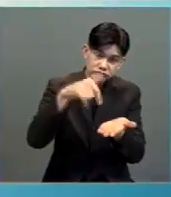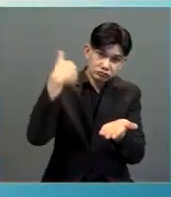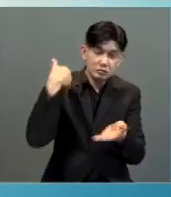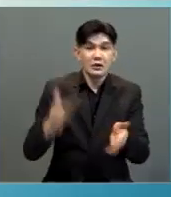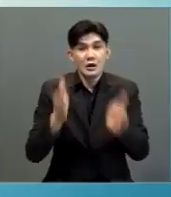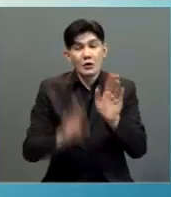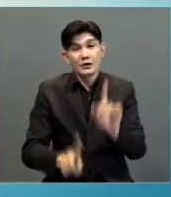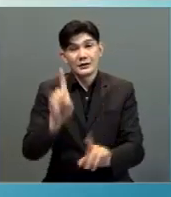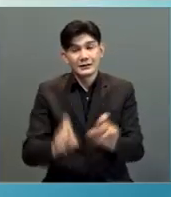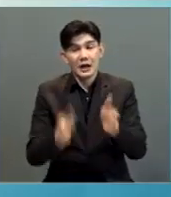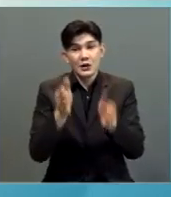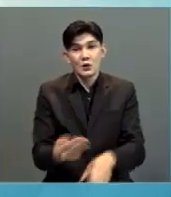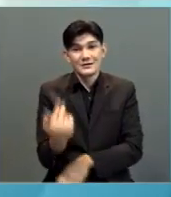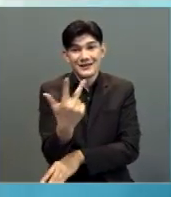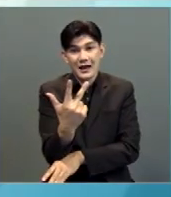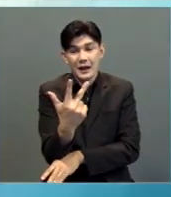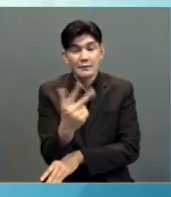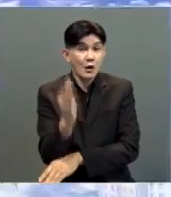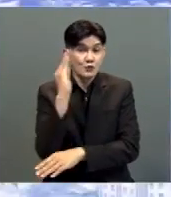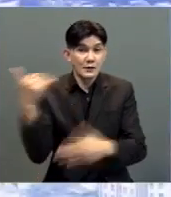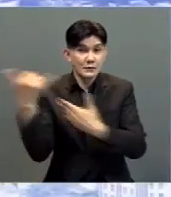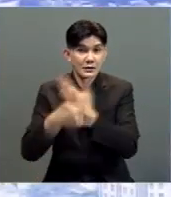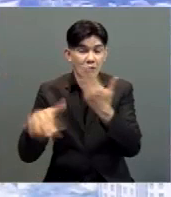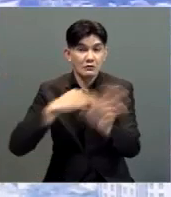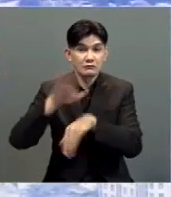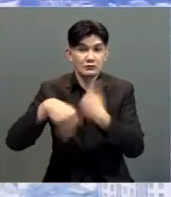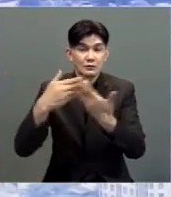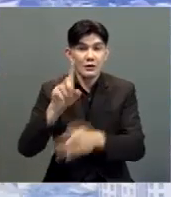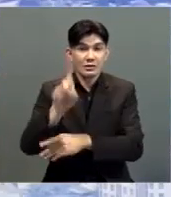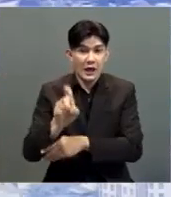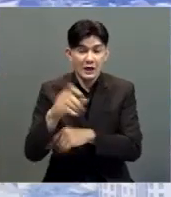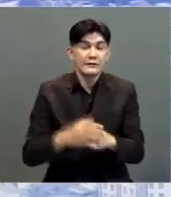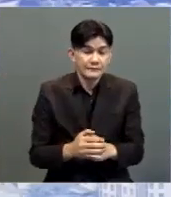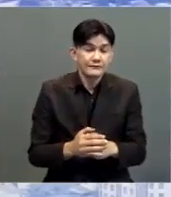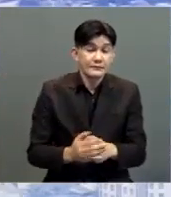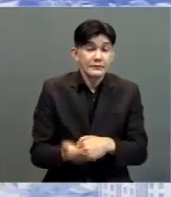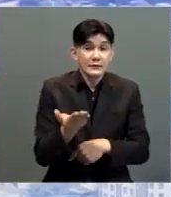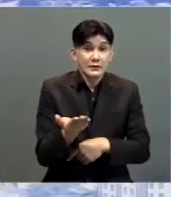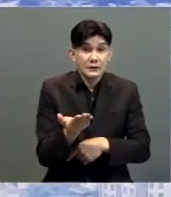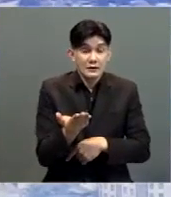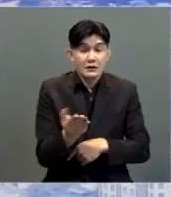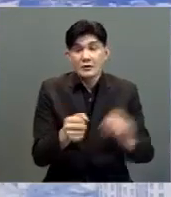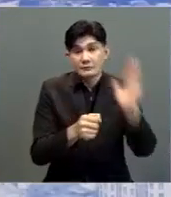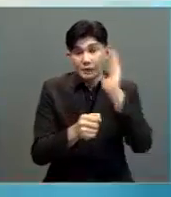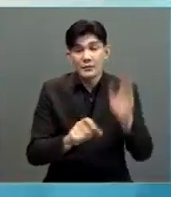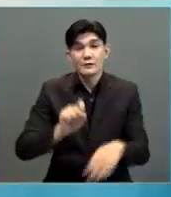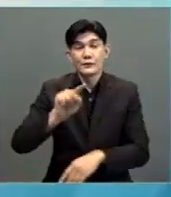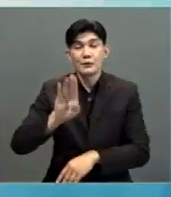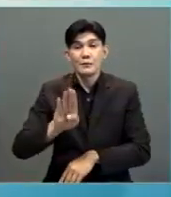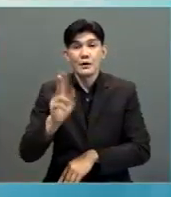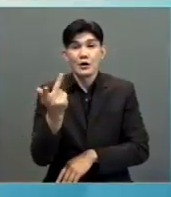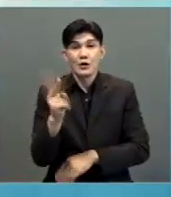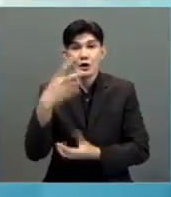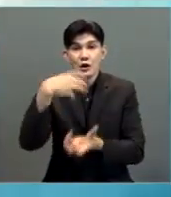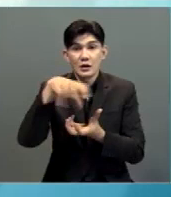และมีผู้เสียชีวิต 3 คน ซึ่งเป็นชาวต่างชาิทั้งหมดค่ะในแพทยทวีศีนวิศนุโยทีนโสกสอบค.ก็